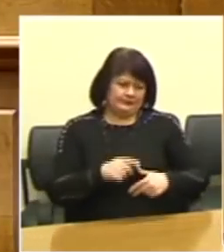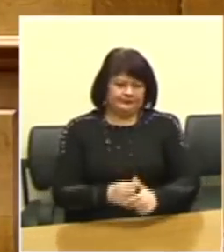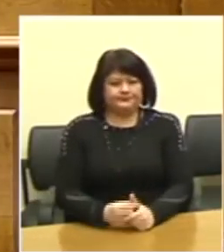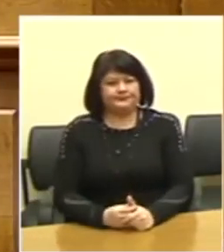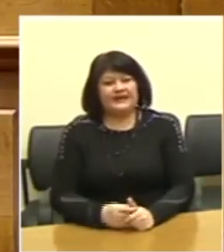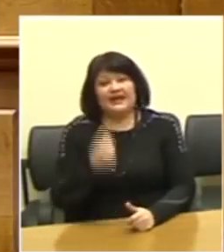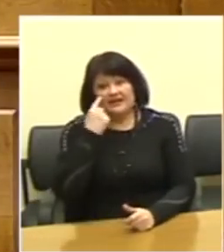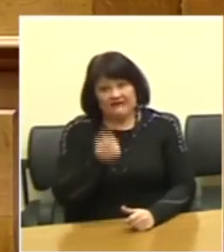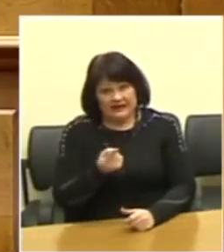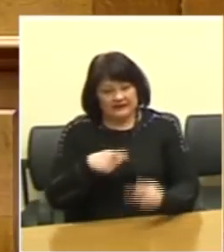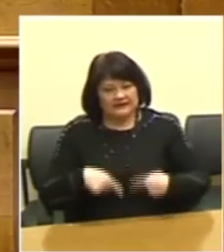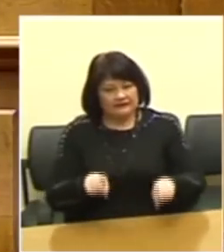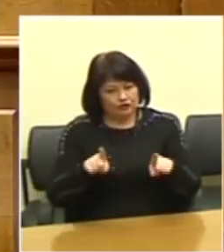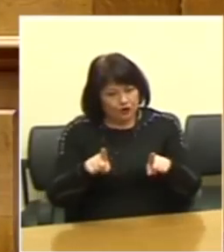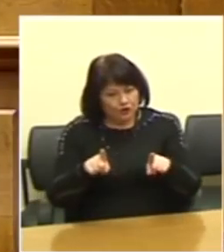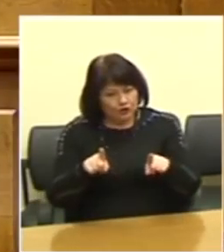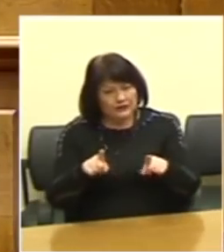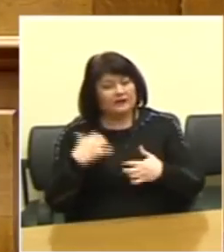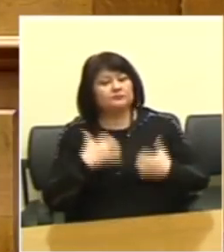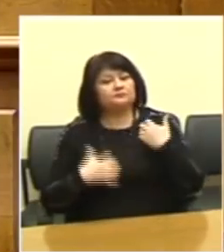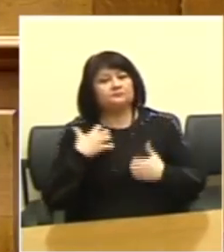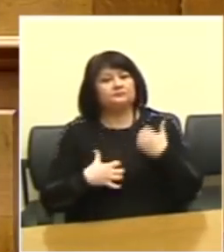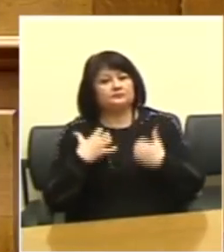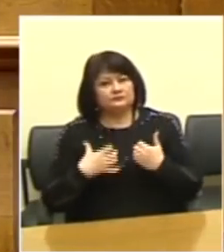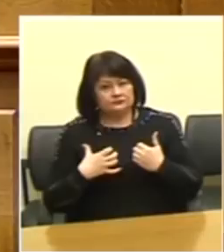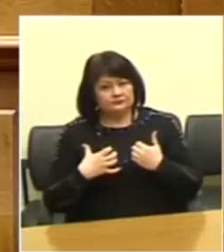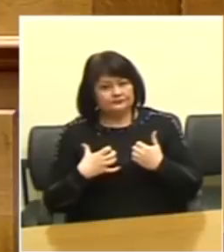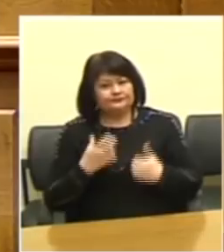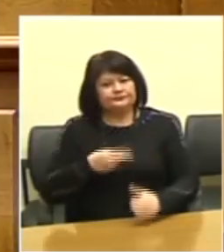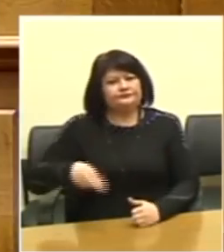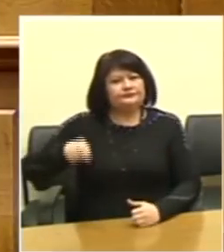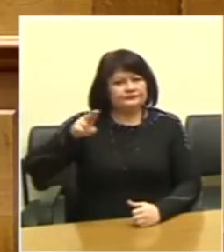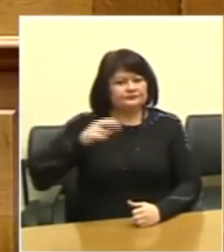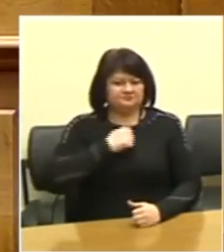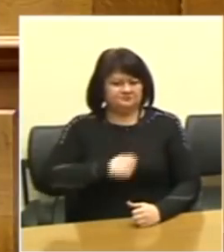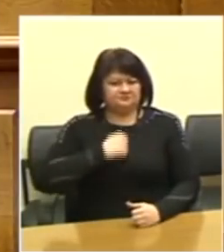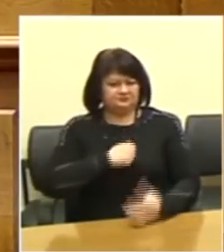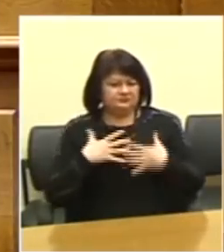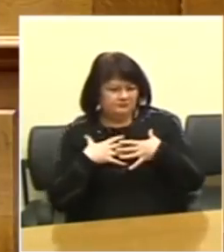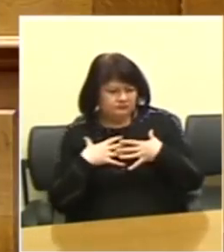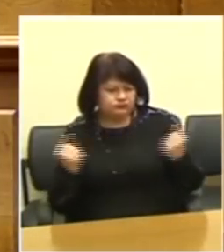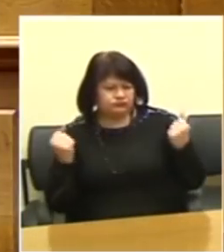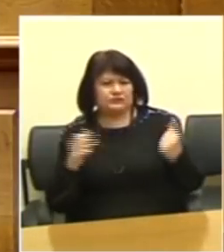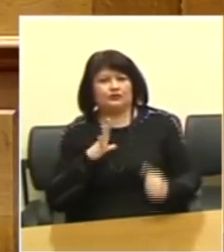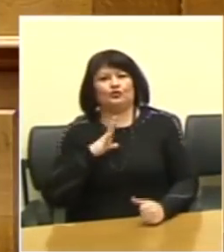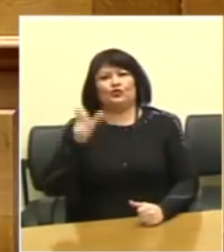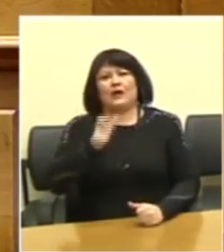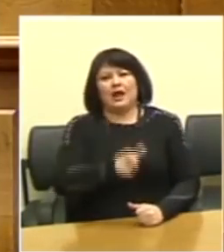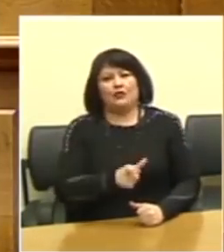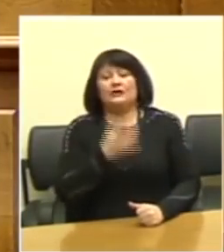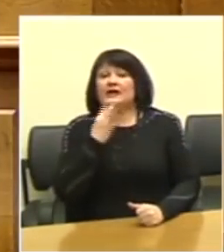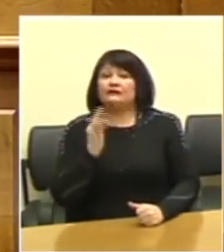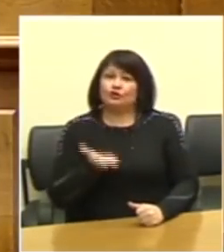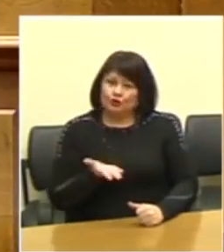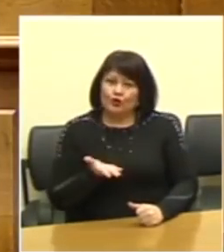Δείχνει ταυτόχρονα και την ανησυχία απέναντι στην αυξανόμενη δυσαρέσκεια και αγανάκτηση. Γι' αυτό